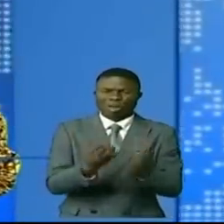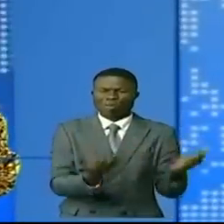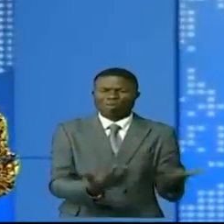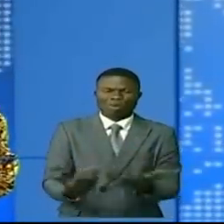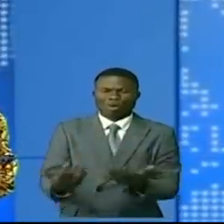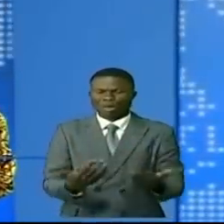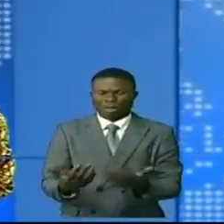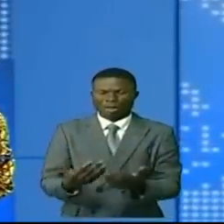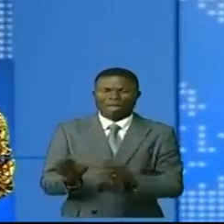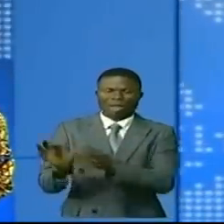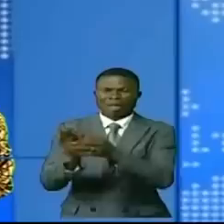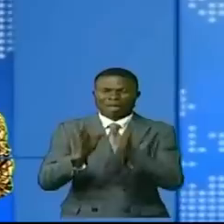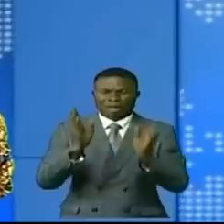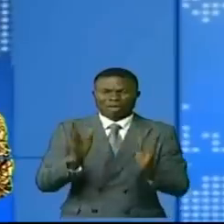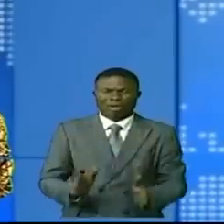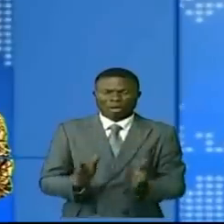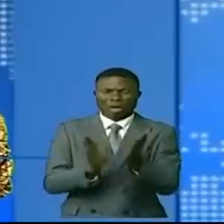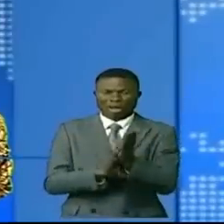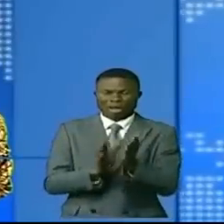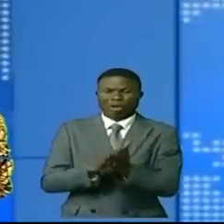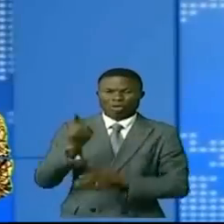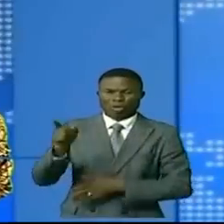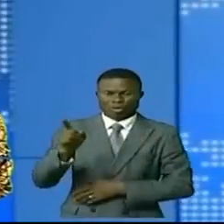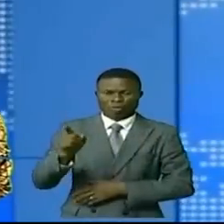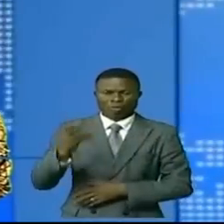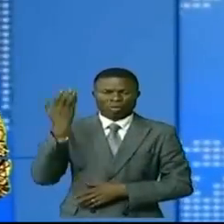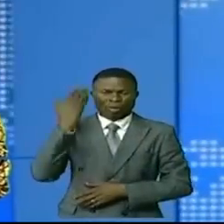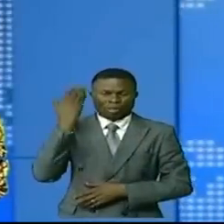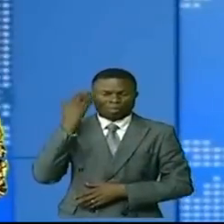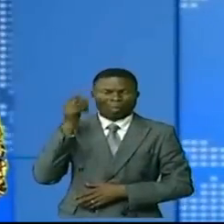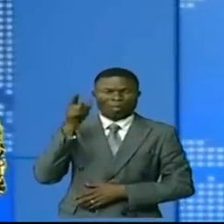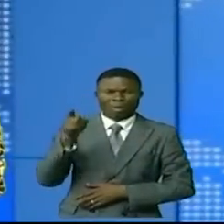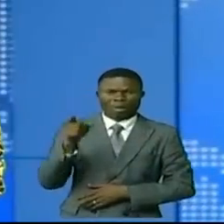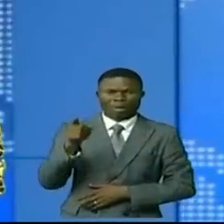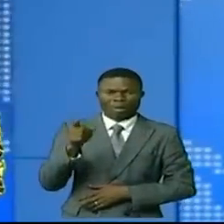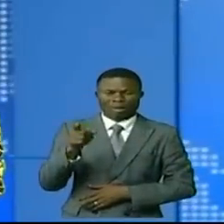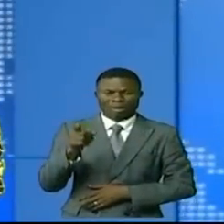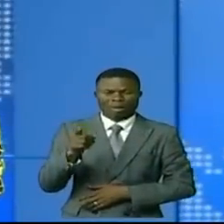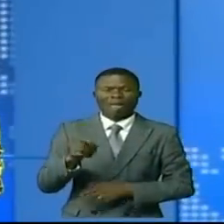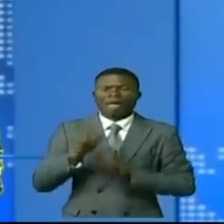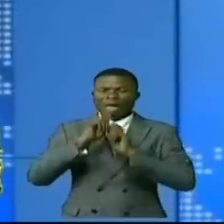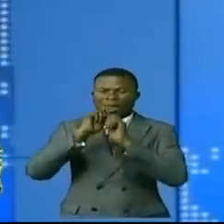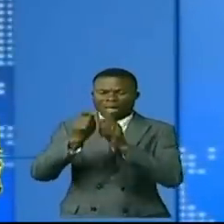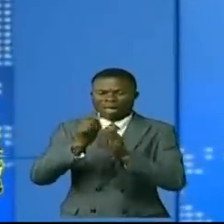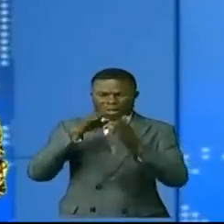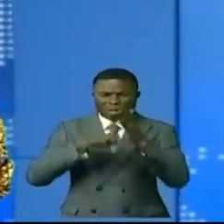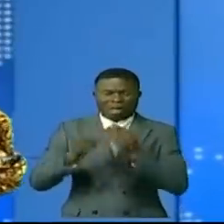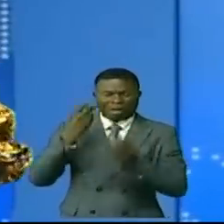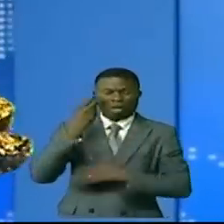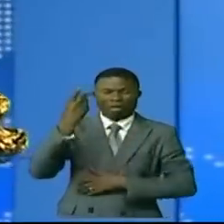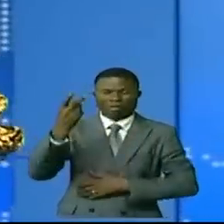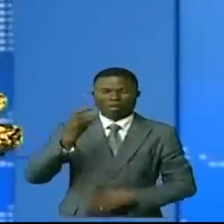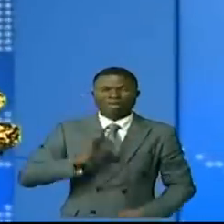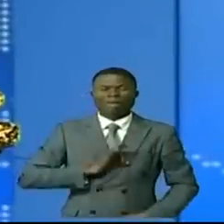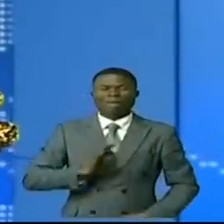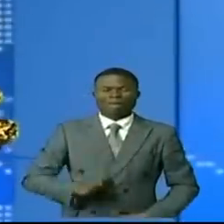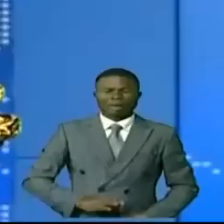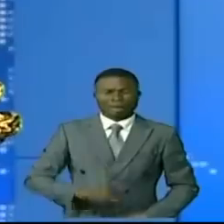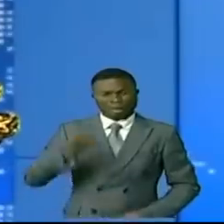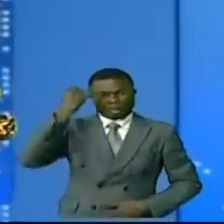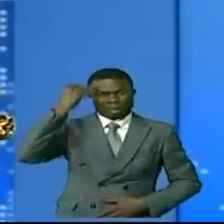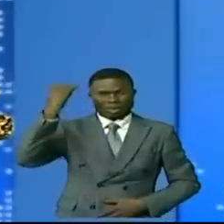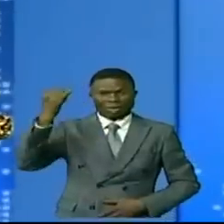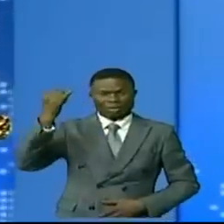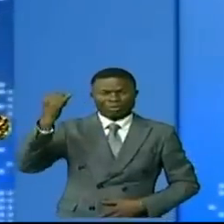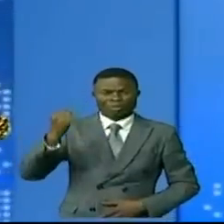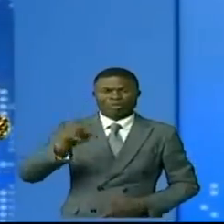le coordonnateur de cette structure, Claude Ibalankin, ce geste rentre dans la vision du chef de l'État dans le cadre